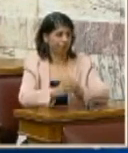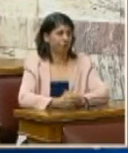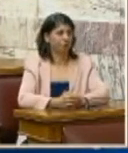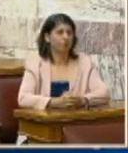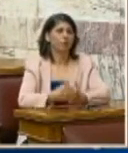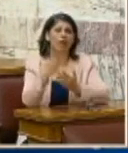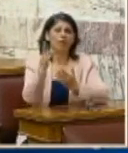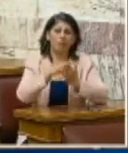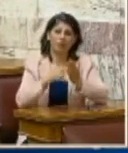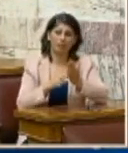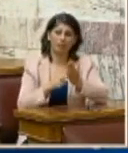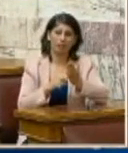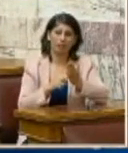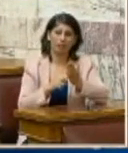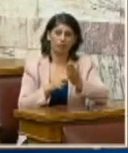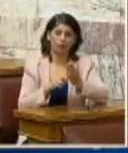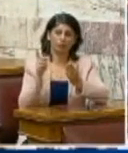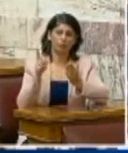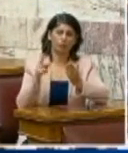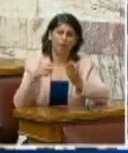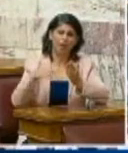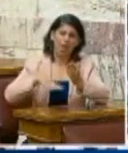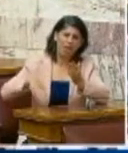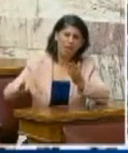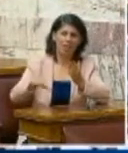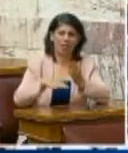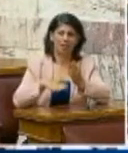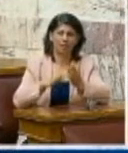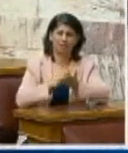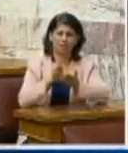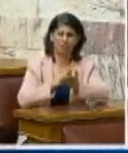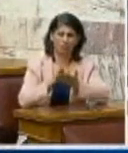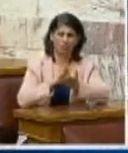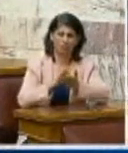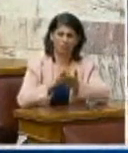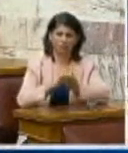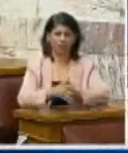εφημερίδων μιας λαϊκίστικης κοπής, θα έλεγα, που σας στηρίζουν.